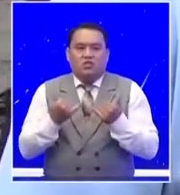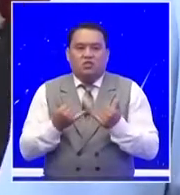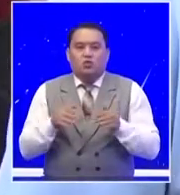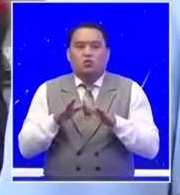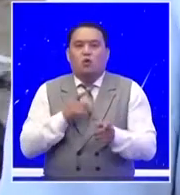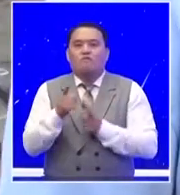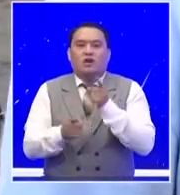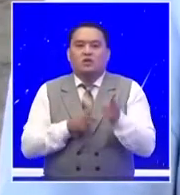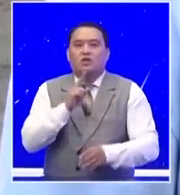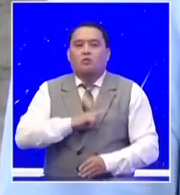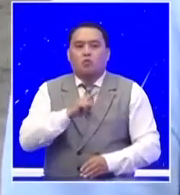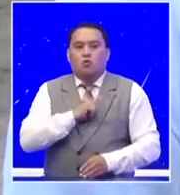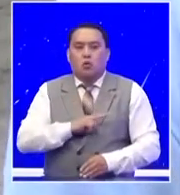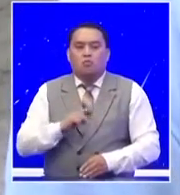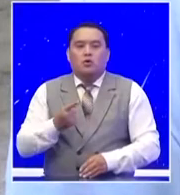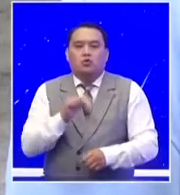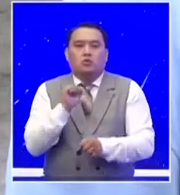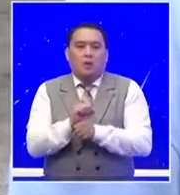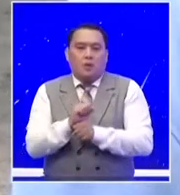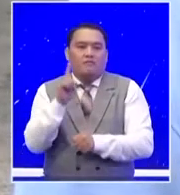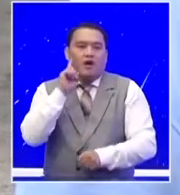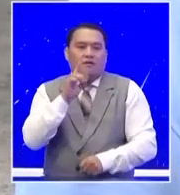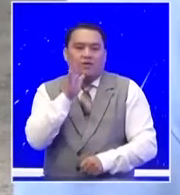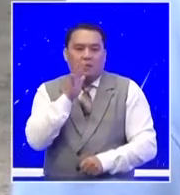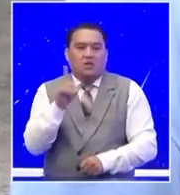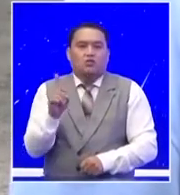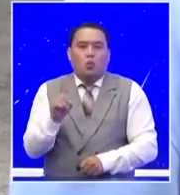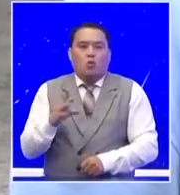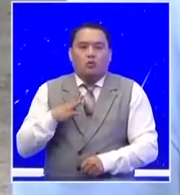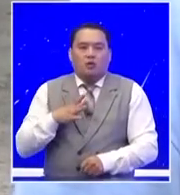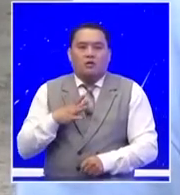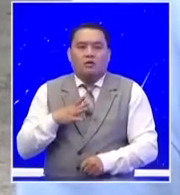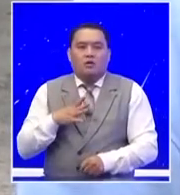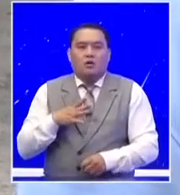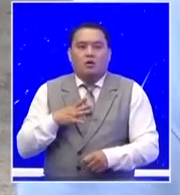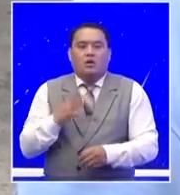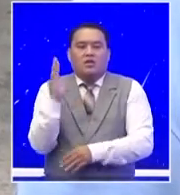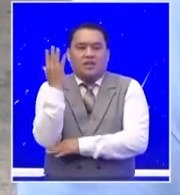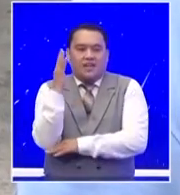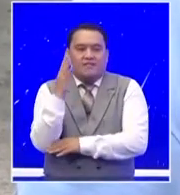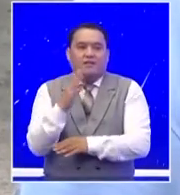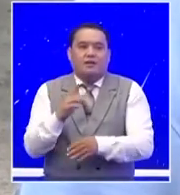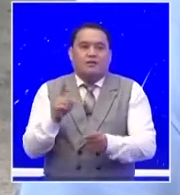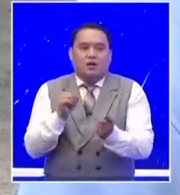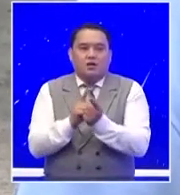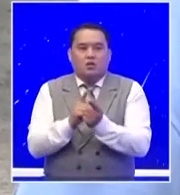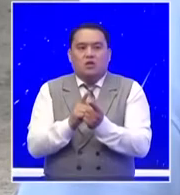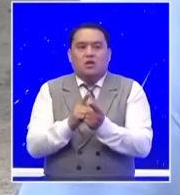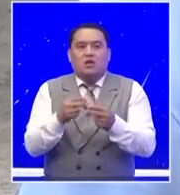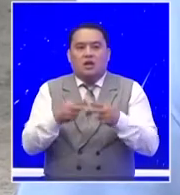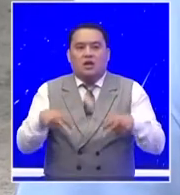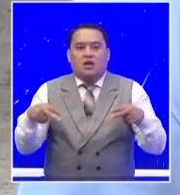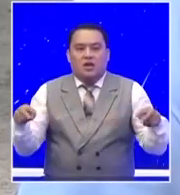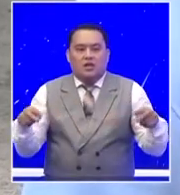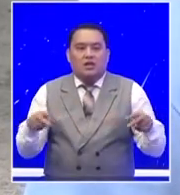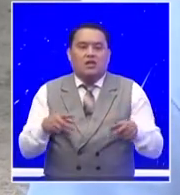только восстановительные работы. Почему процесс затянулся по времени? Из-за того, что пришлось выкорчевывать корни деревьев, а также встречались телекоммуникационные линии,